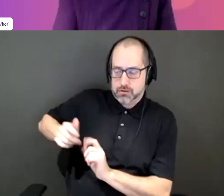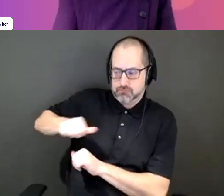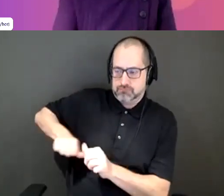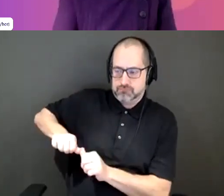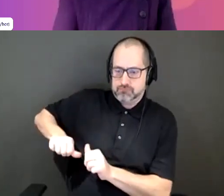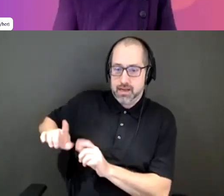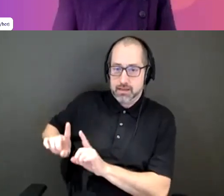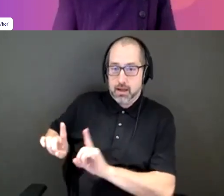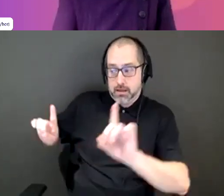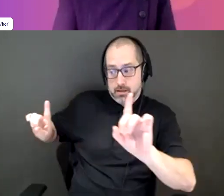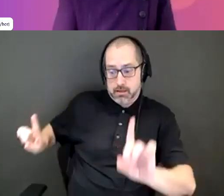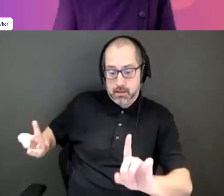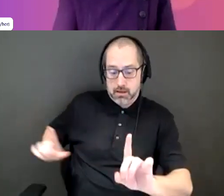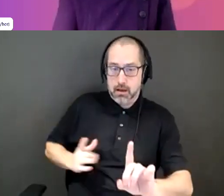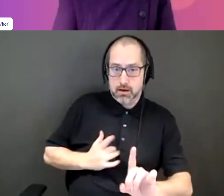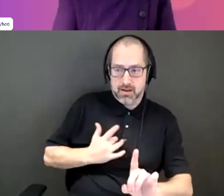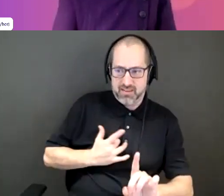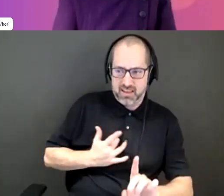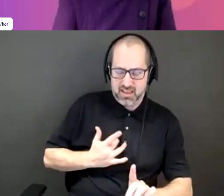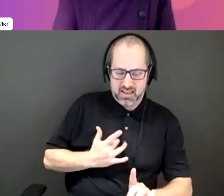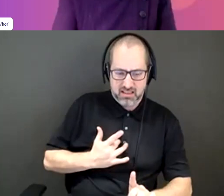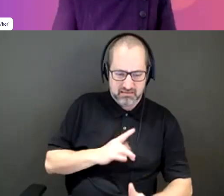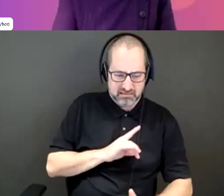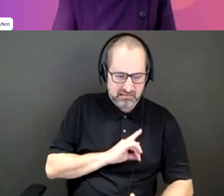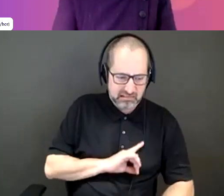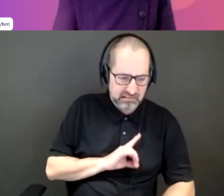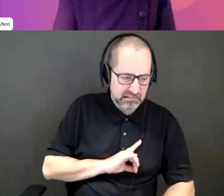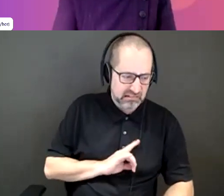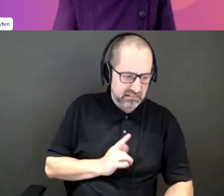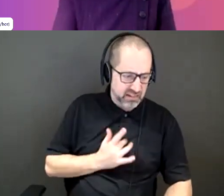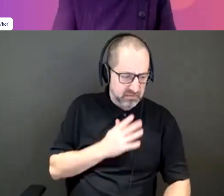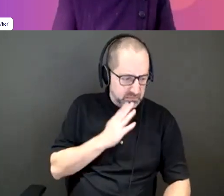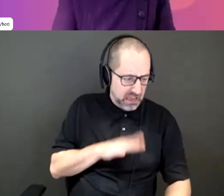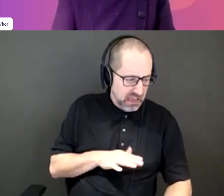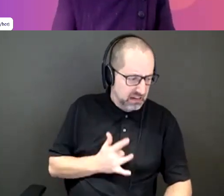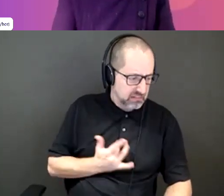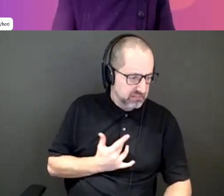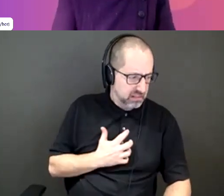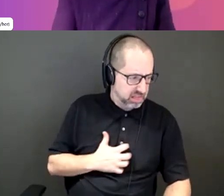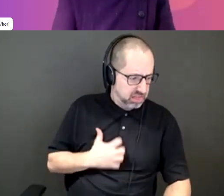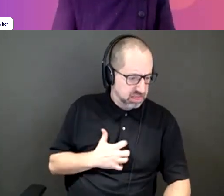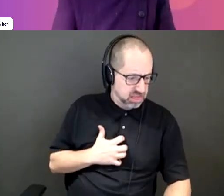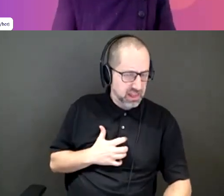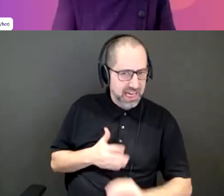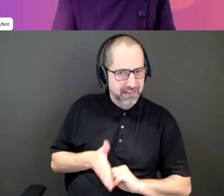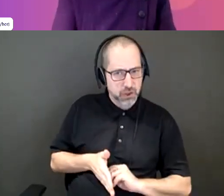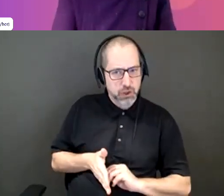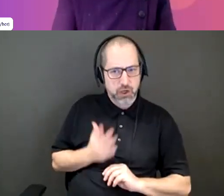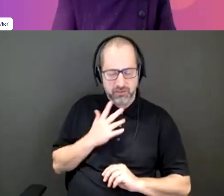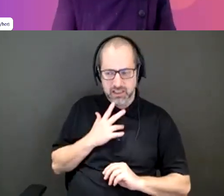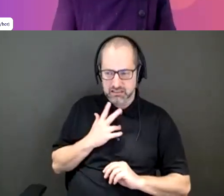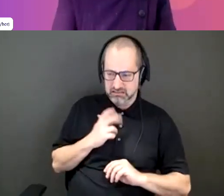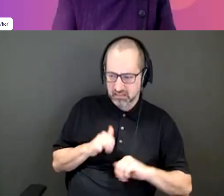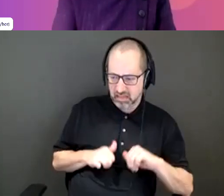ses émotions lorsqu'on est avec quelqu'un ou lorsqu'on a été avec quelqu'un et si on estime de soi en souffre par la suite